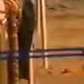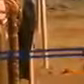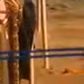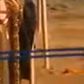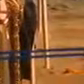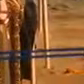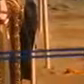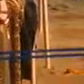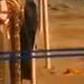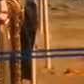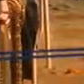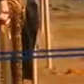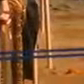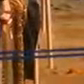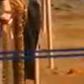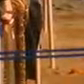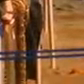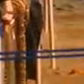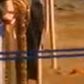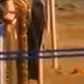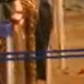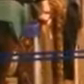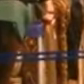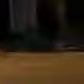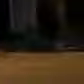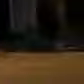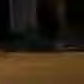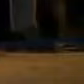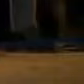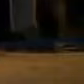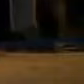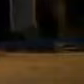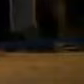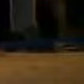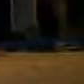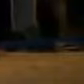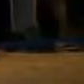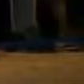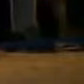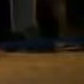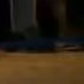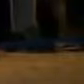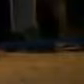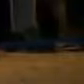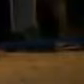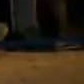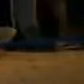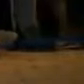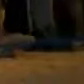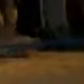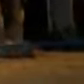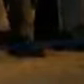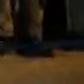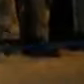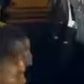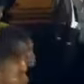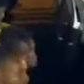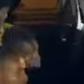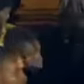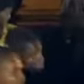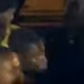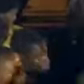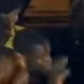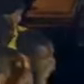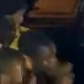je peux je peux me lever tu vas te lever ce soit au nom de